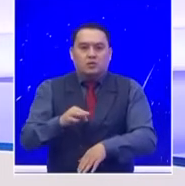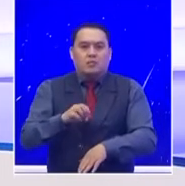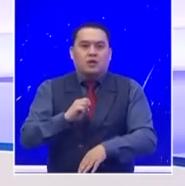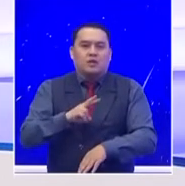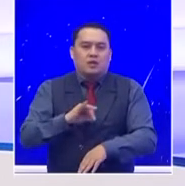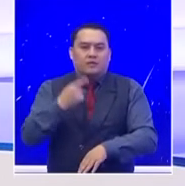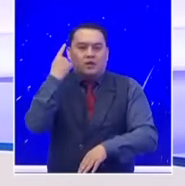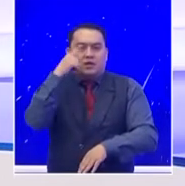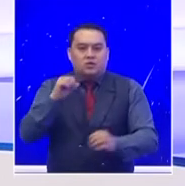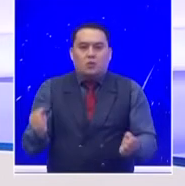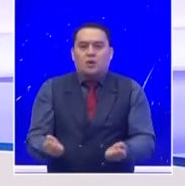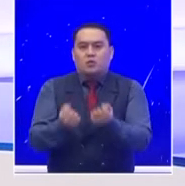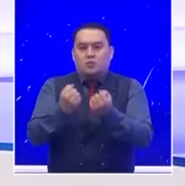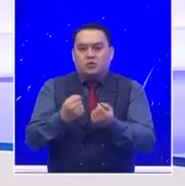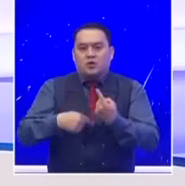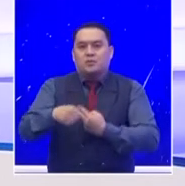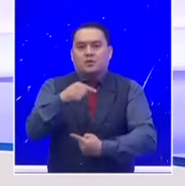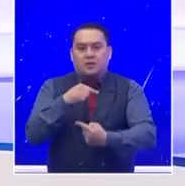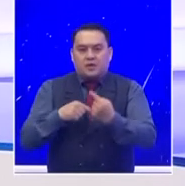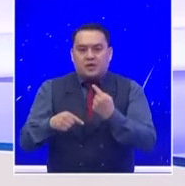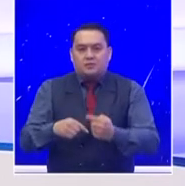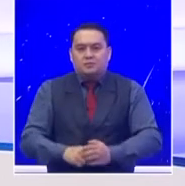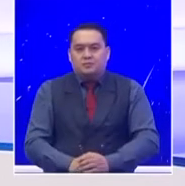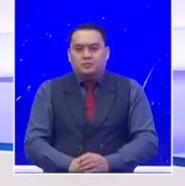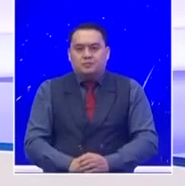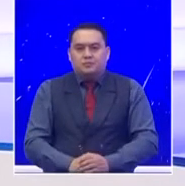Амандык Баталов. Его инициативу поддержали предприниматели.